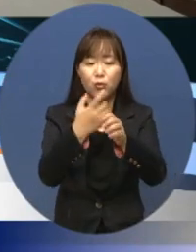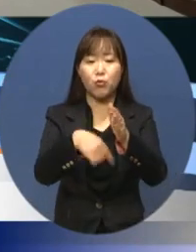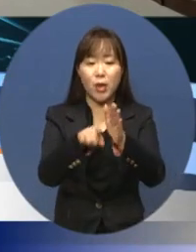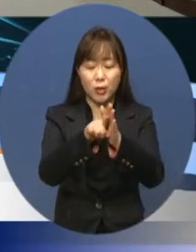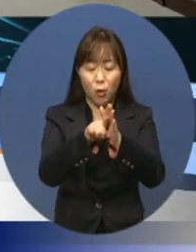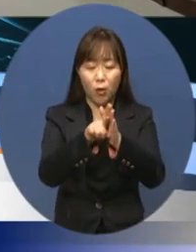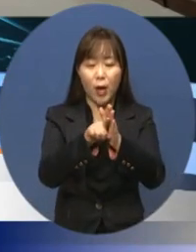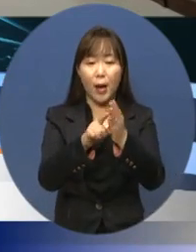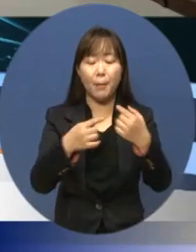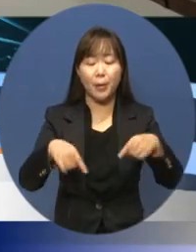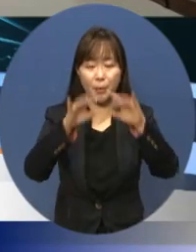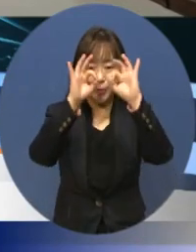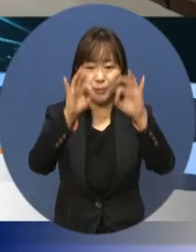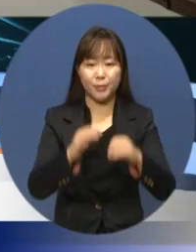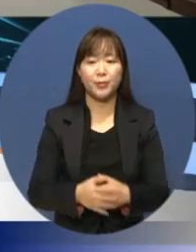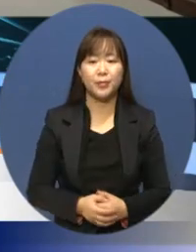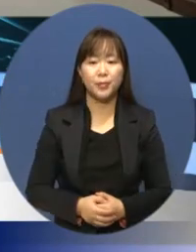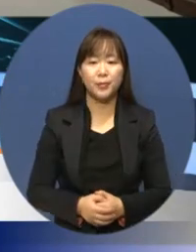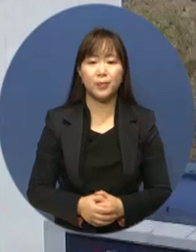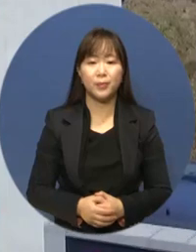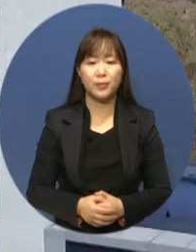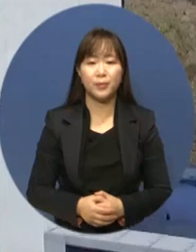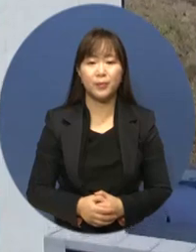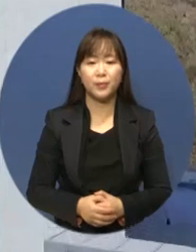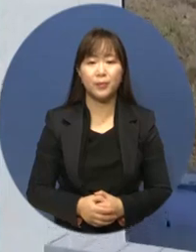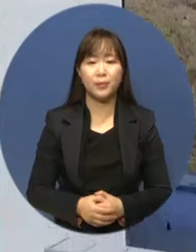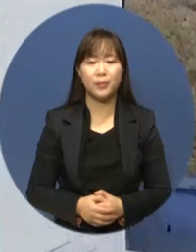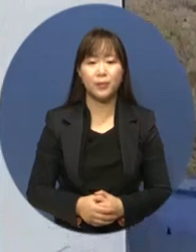그 소식 정도리 기자가 전해드립니다.